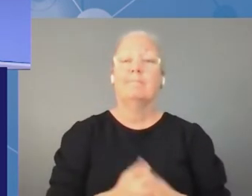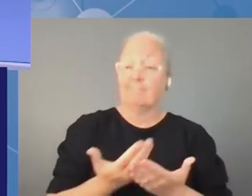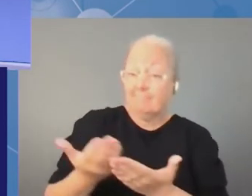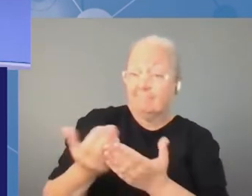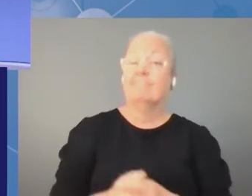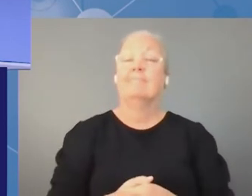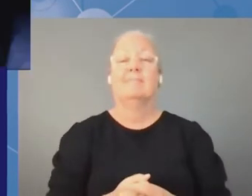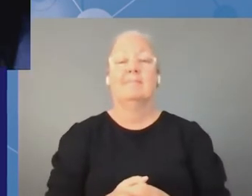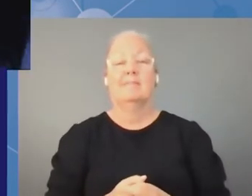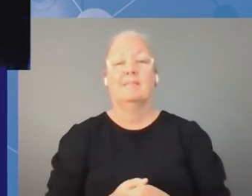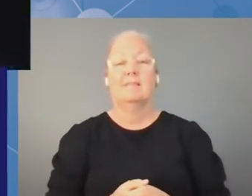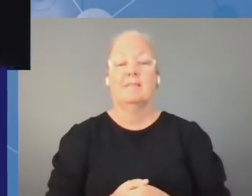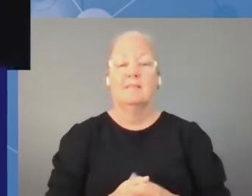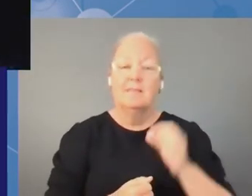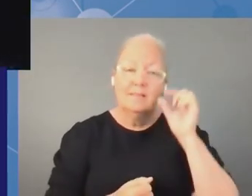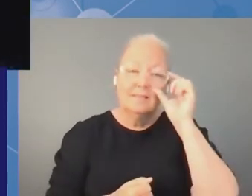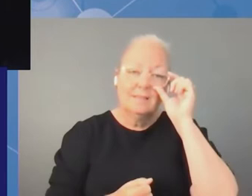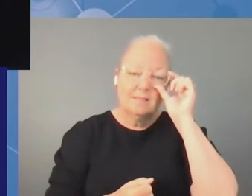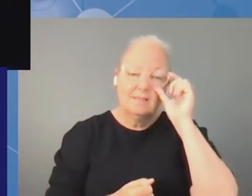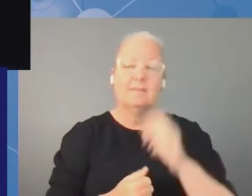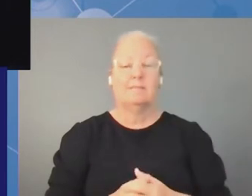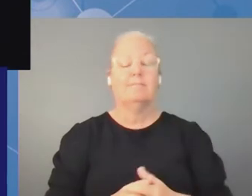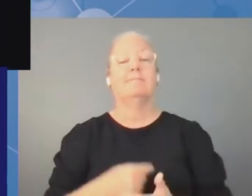يهتم ماك بذلك.